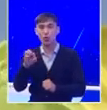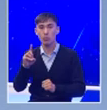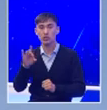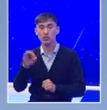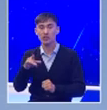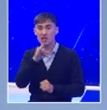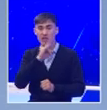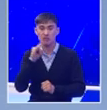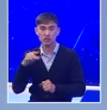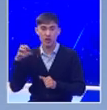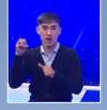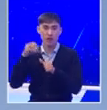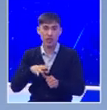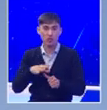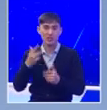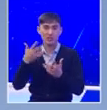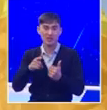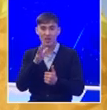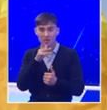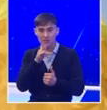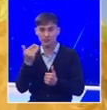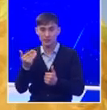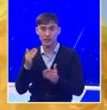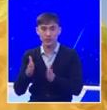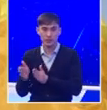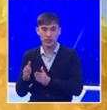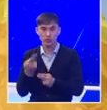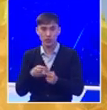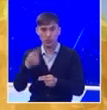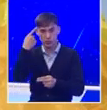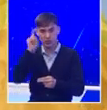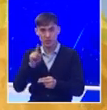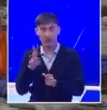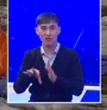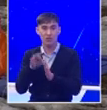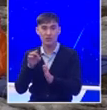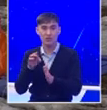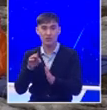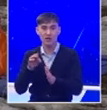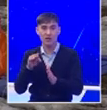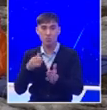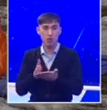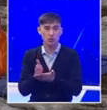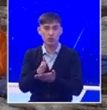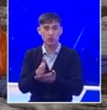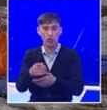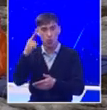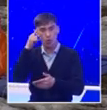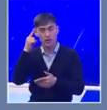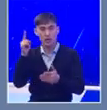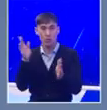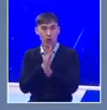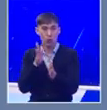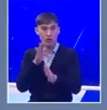девушки летают на парапланах уже несколько лет подряд а потому очень хорошо знают как выбрать выгодную стратегию маршрута угадать погодные